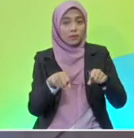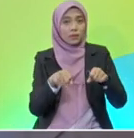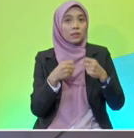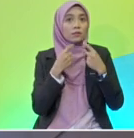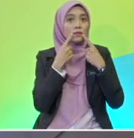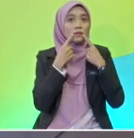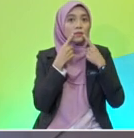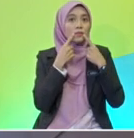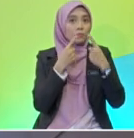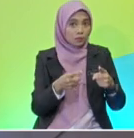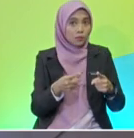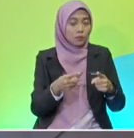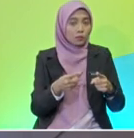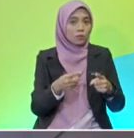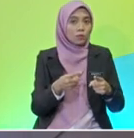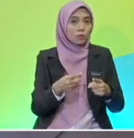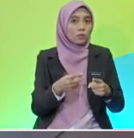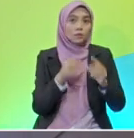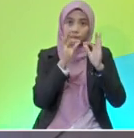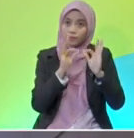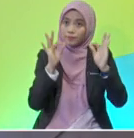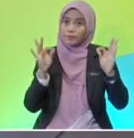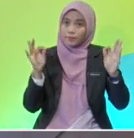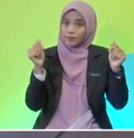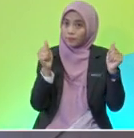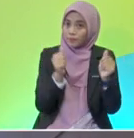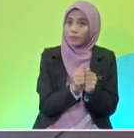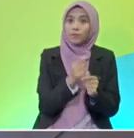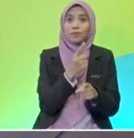dengan cara yang betul baik